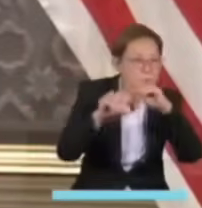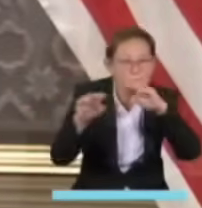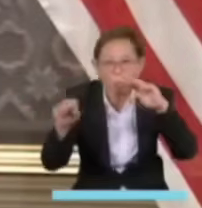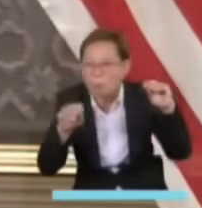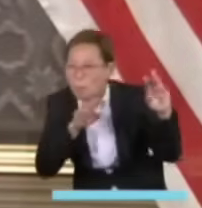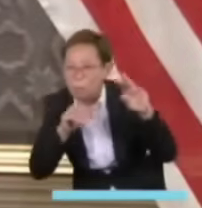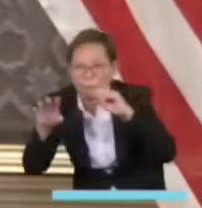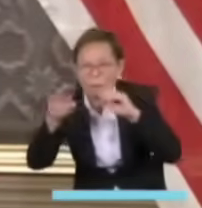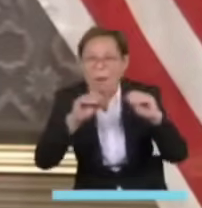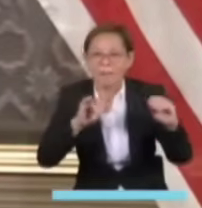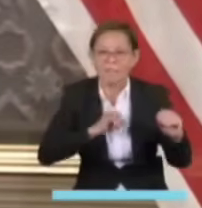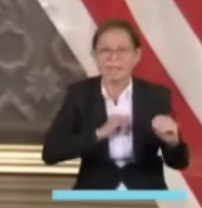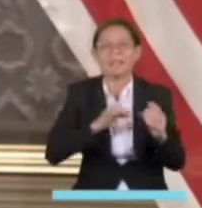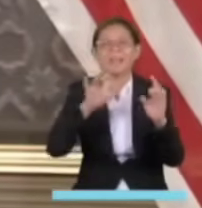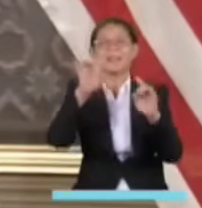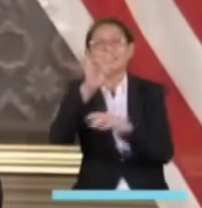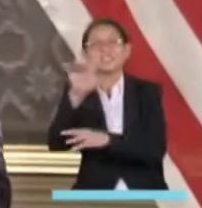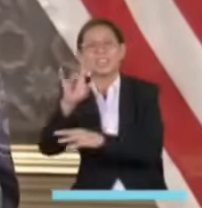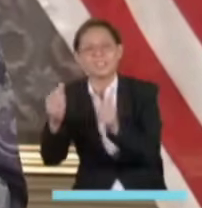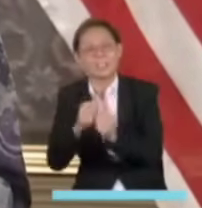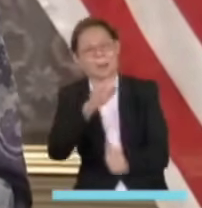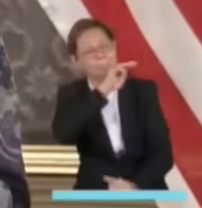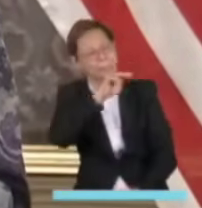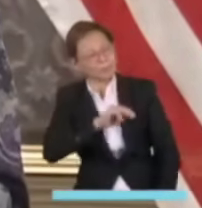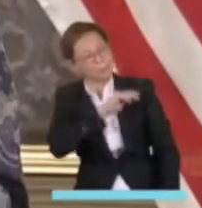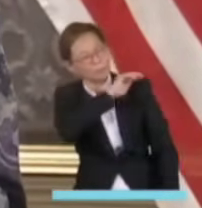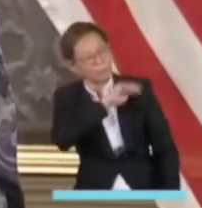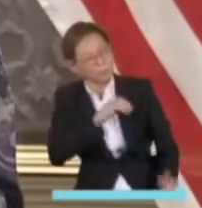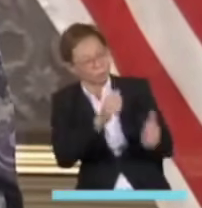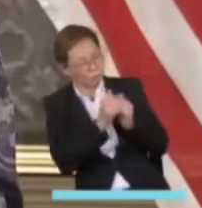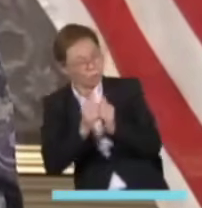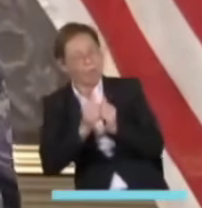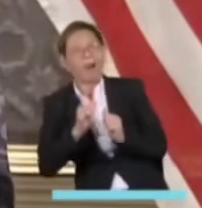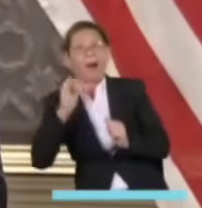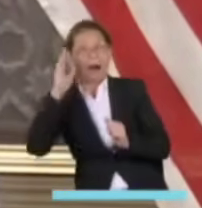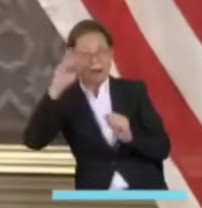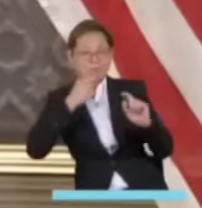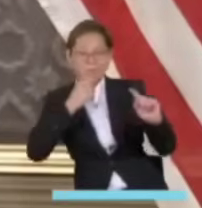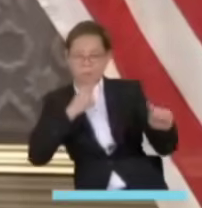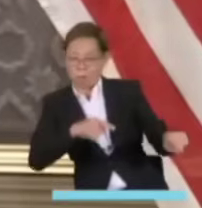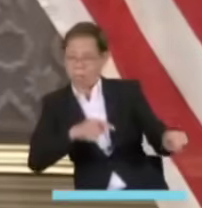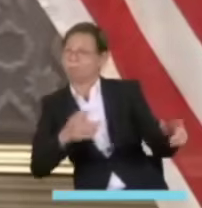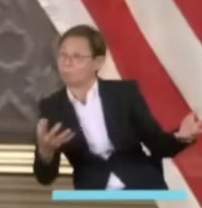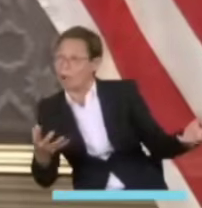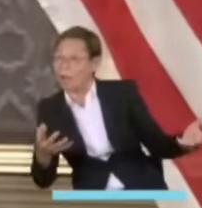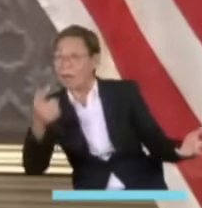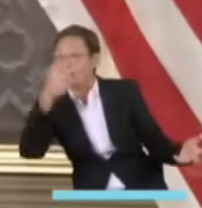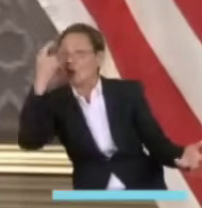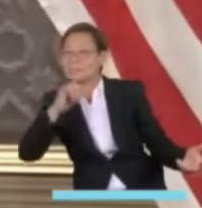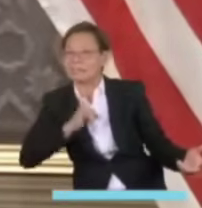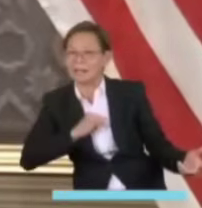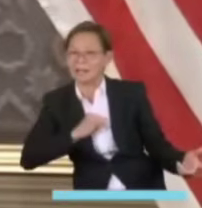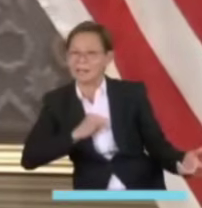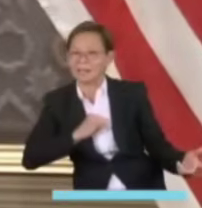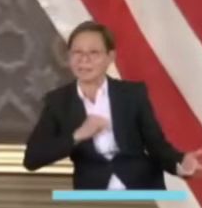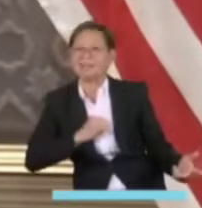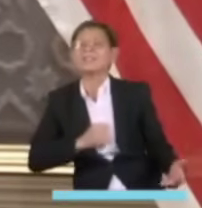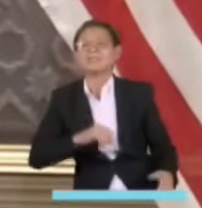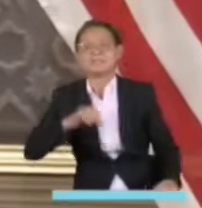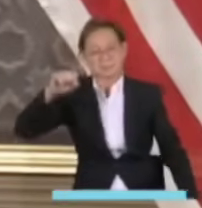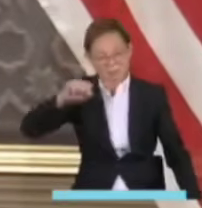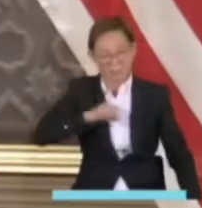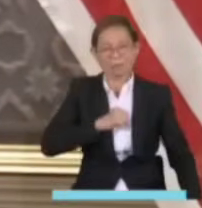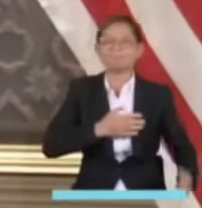saya insyaAllah dengan teman-teman Jemaah Menteri akan menjawab, kerana saya beri